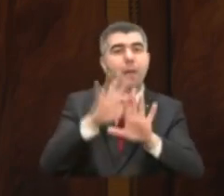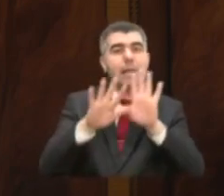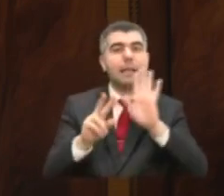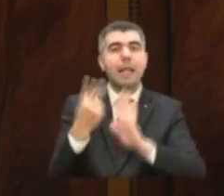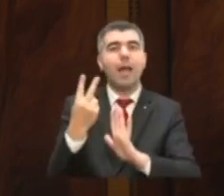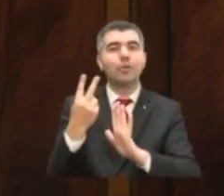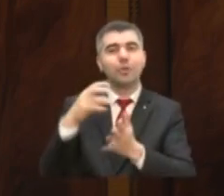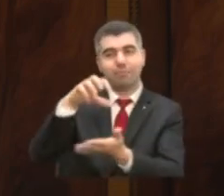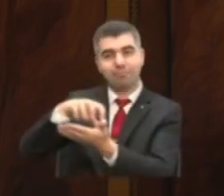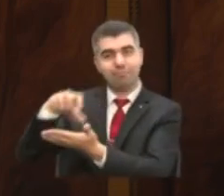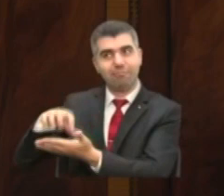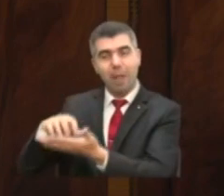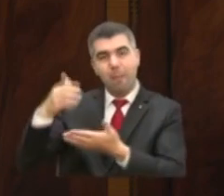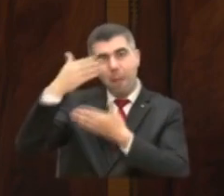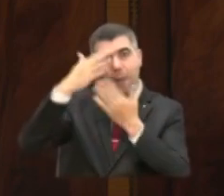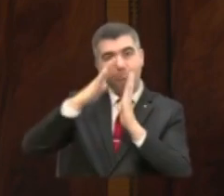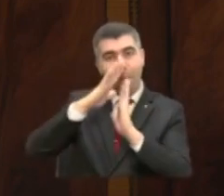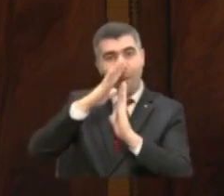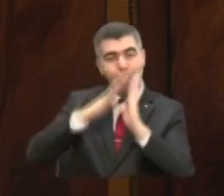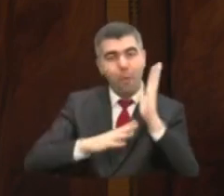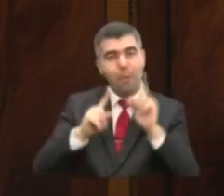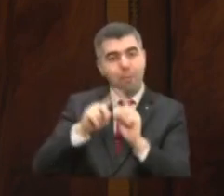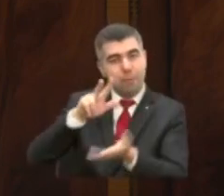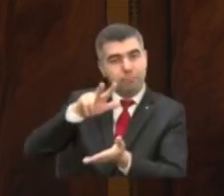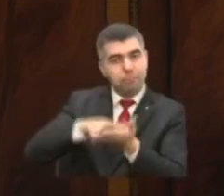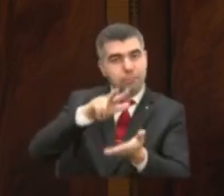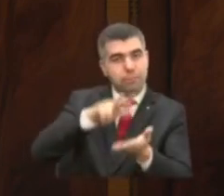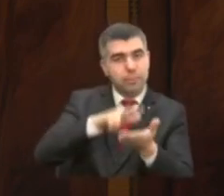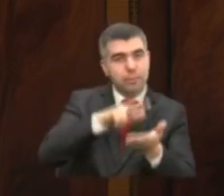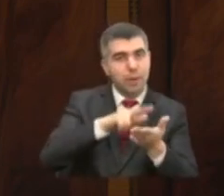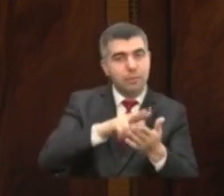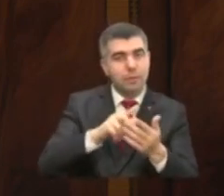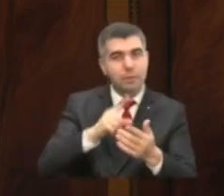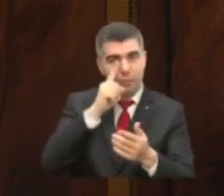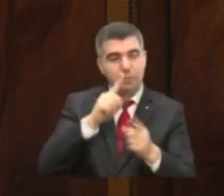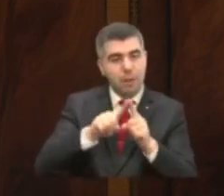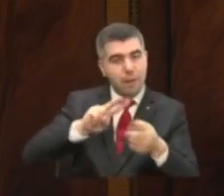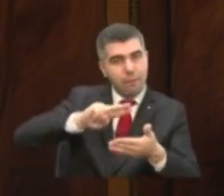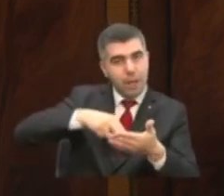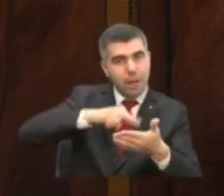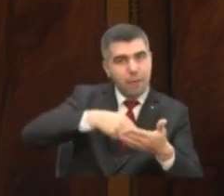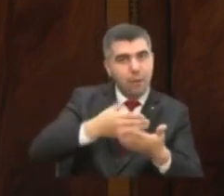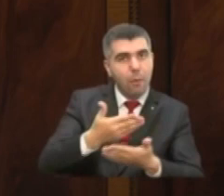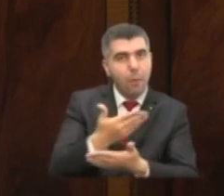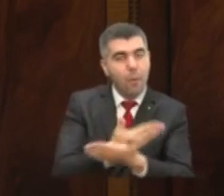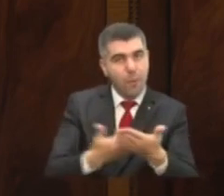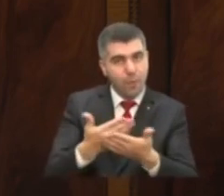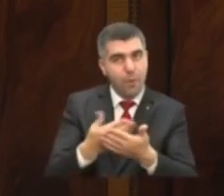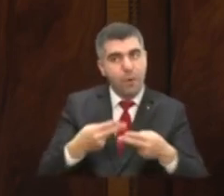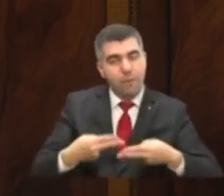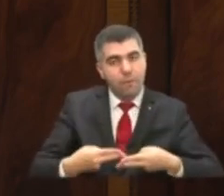للجهة في هذا الميدان والمنصوص عليها في القانون التنظيمي بالجهات، وقد وقعت اتفاقيات في أثناء